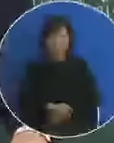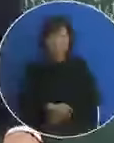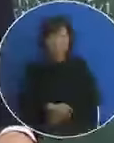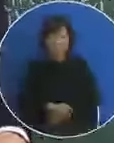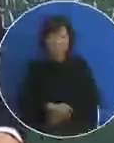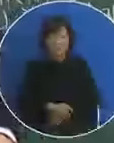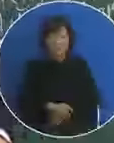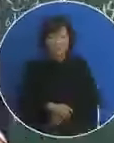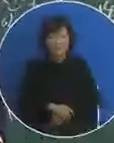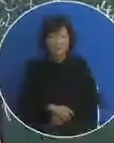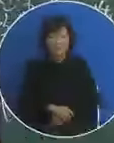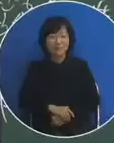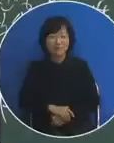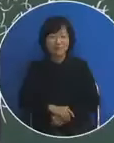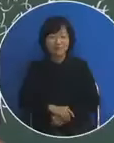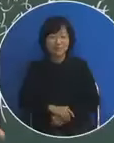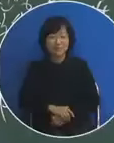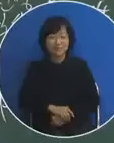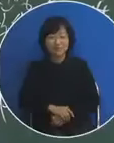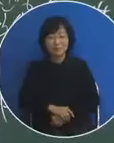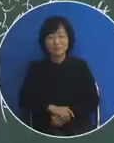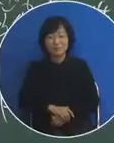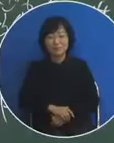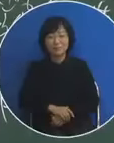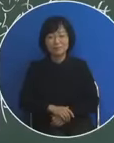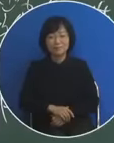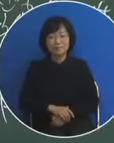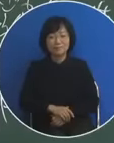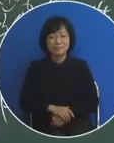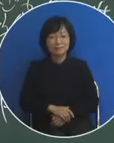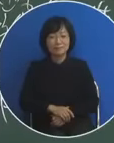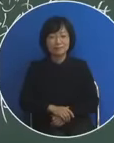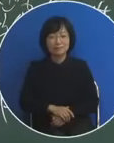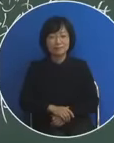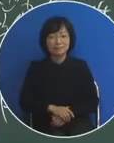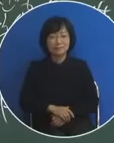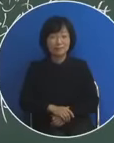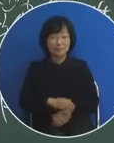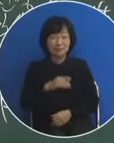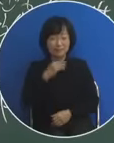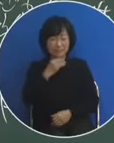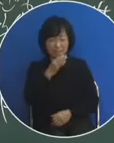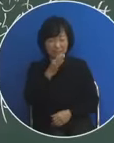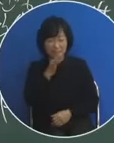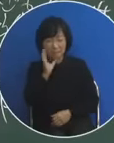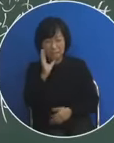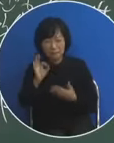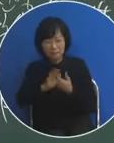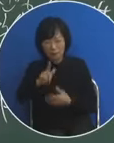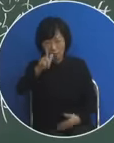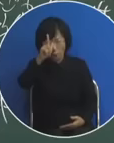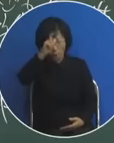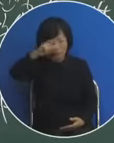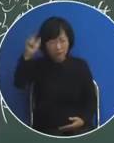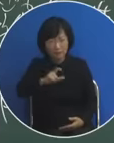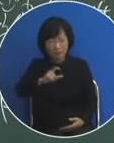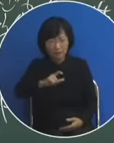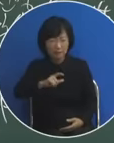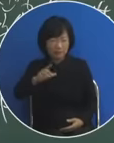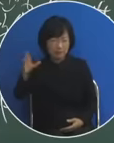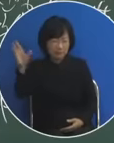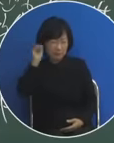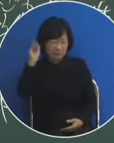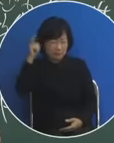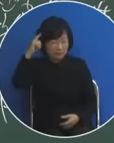들면 잘 안 들어가요. Because once you grow older, things don't really go into you that easily. 근데 들어간 건 안 나와요. But things that do go in don't come out again. 그러니까